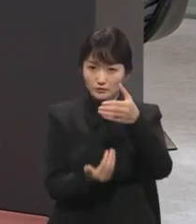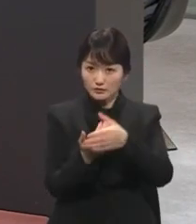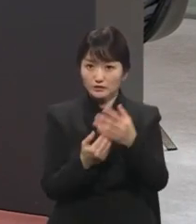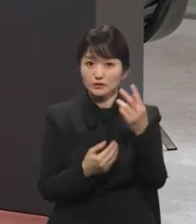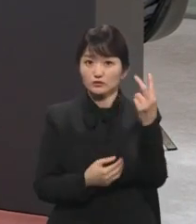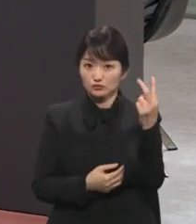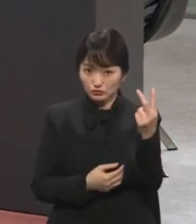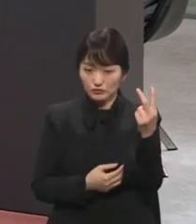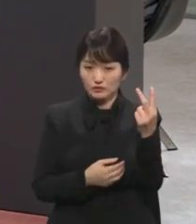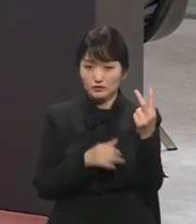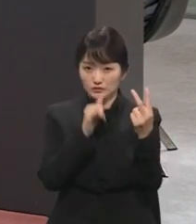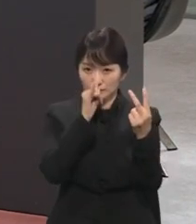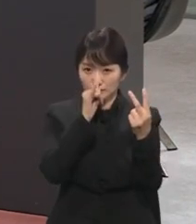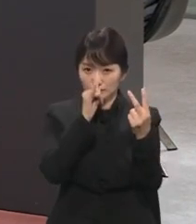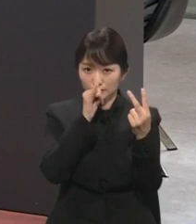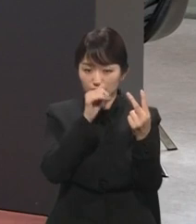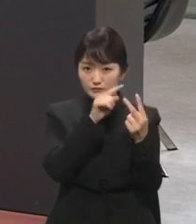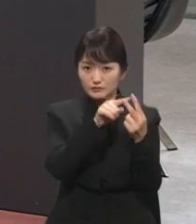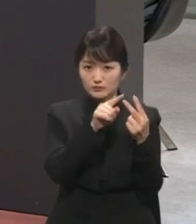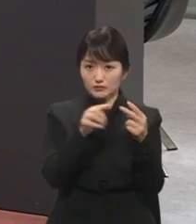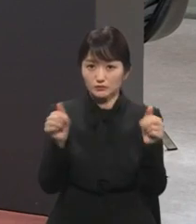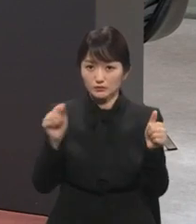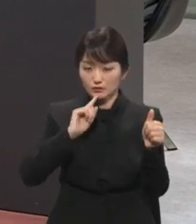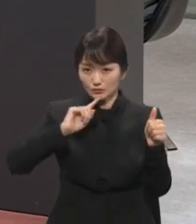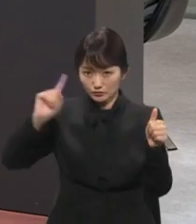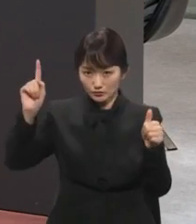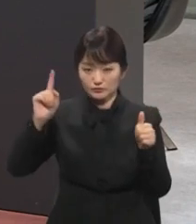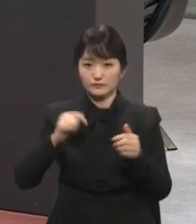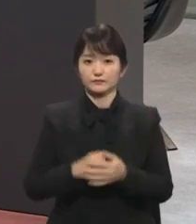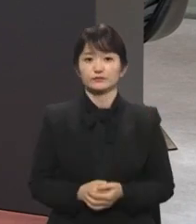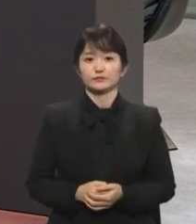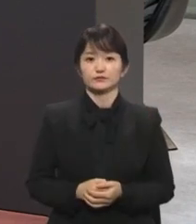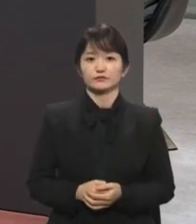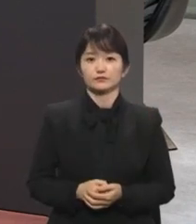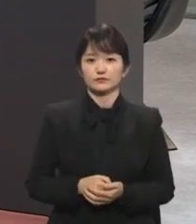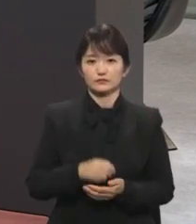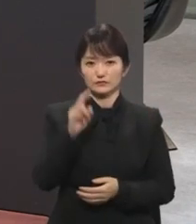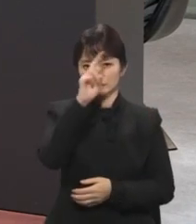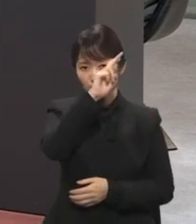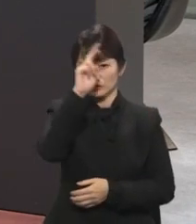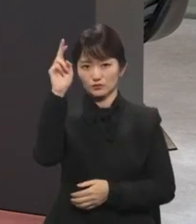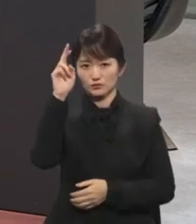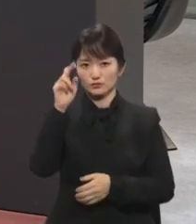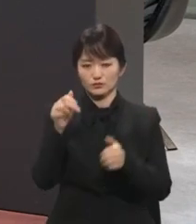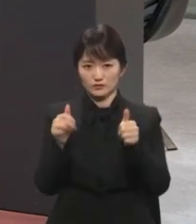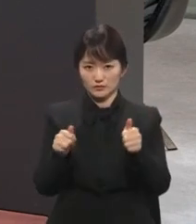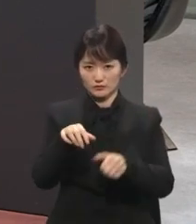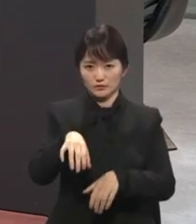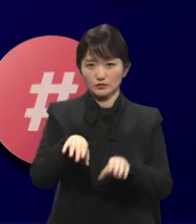근데이 사건 두 개가 다 법정으로 갔거든요 그래서 오후 재판소 개정으로